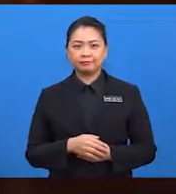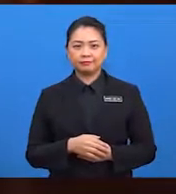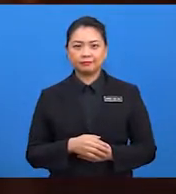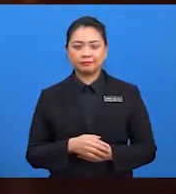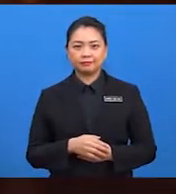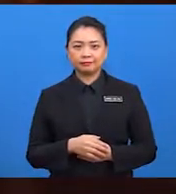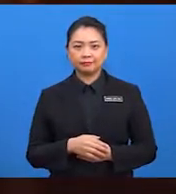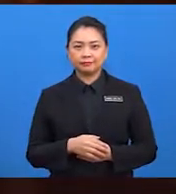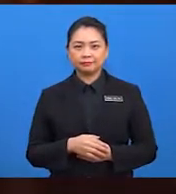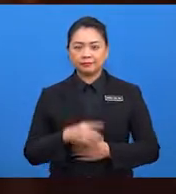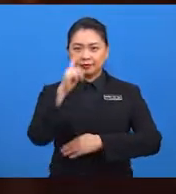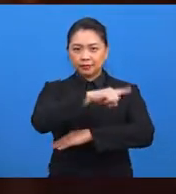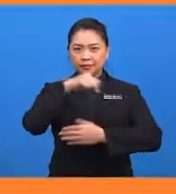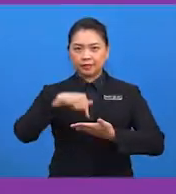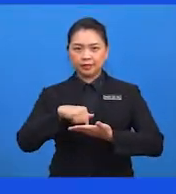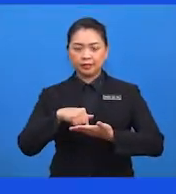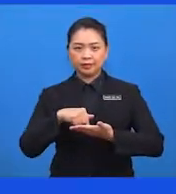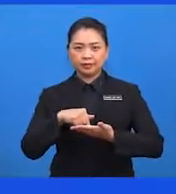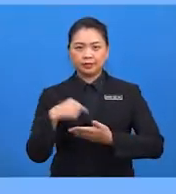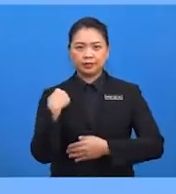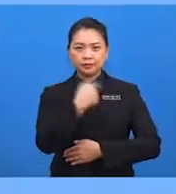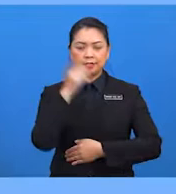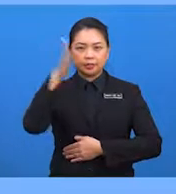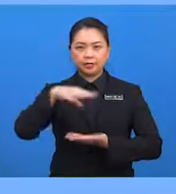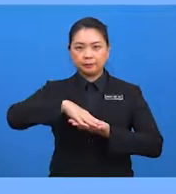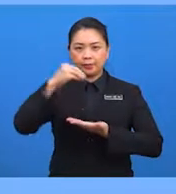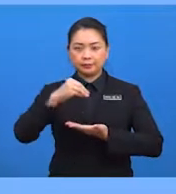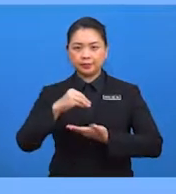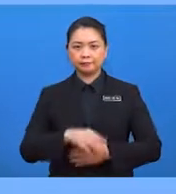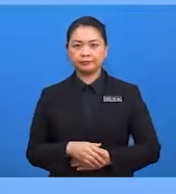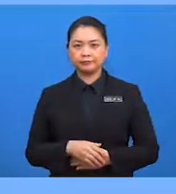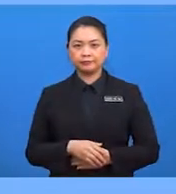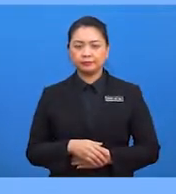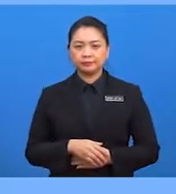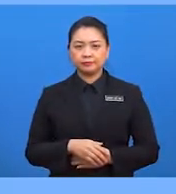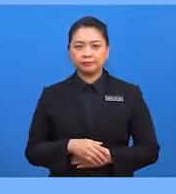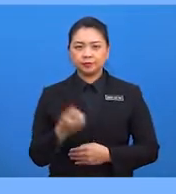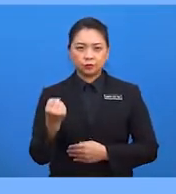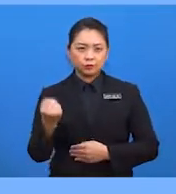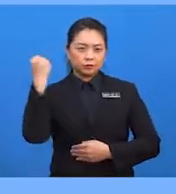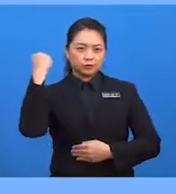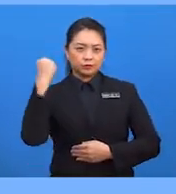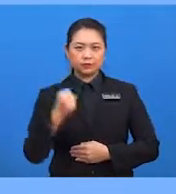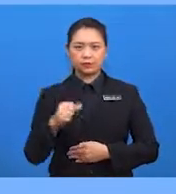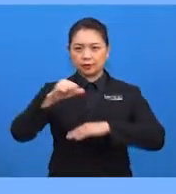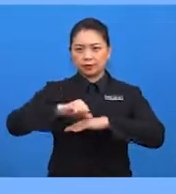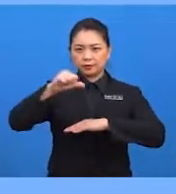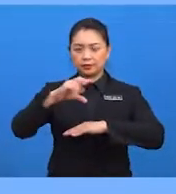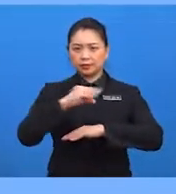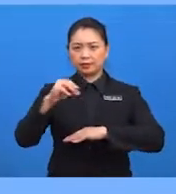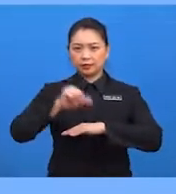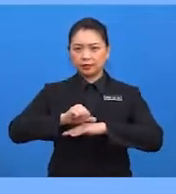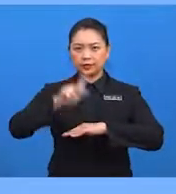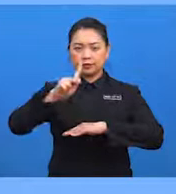Putrajaya. Pada hari ini, kita akan belajar tentang kekuatan asid dan alkali